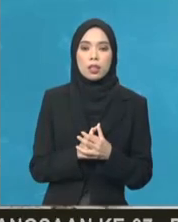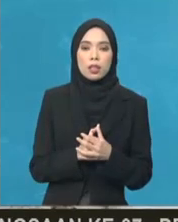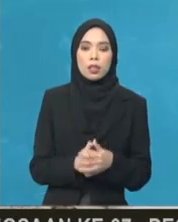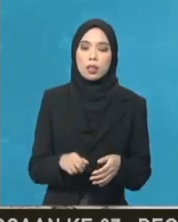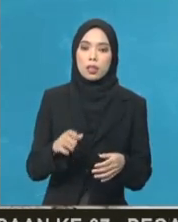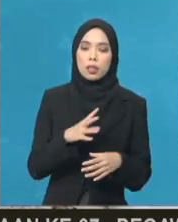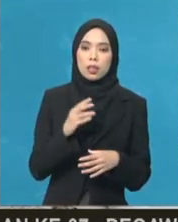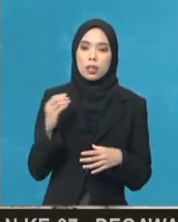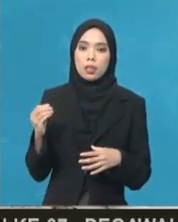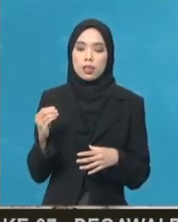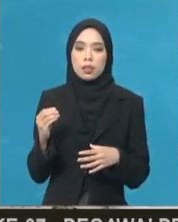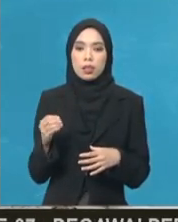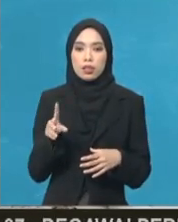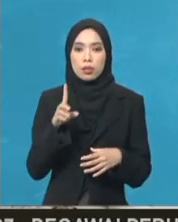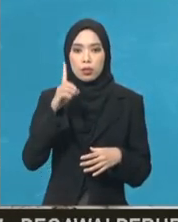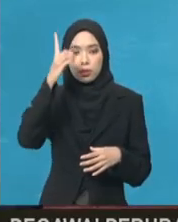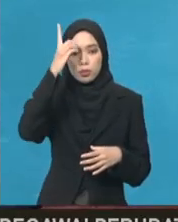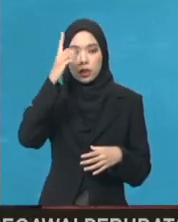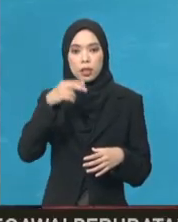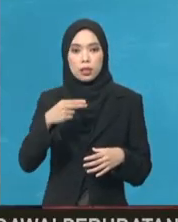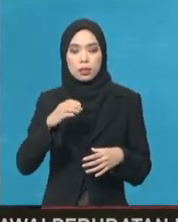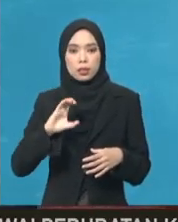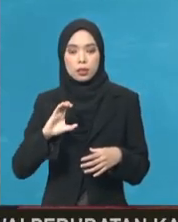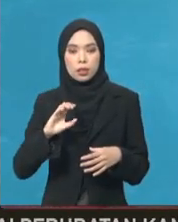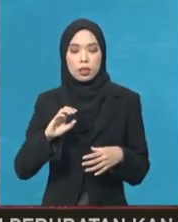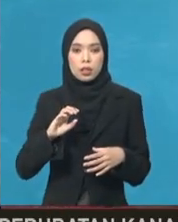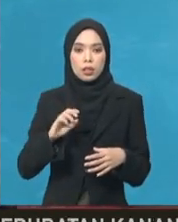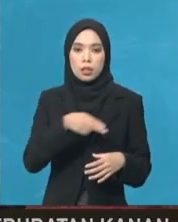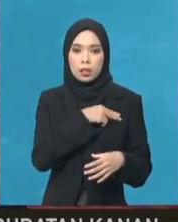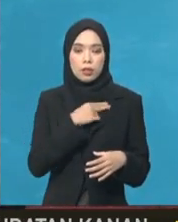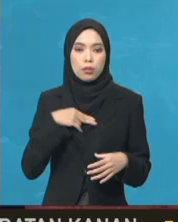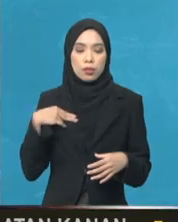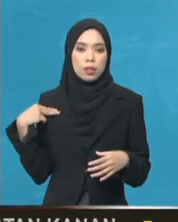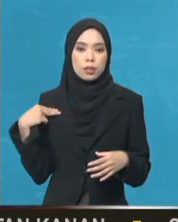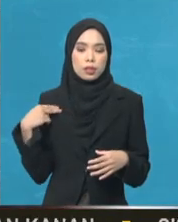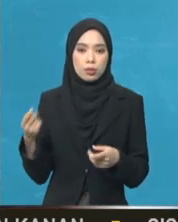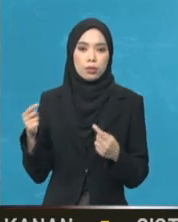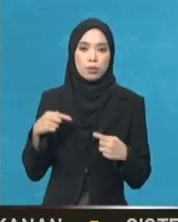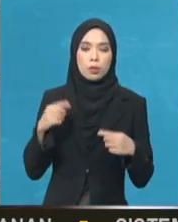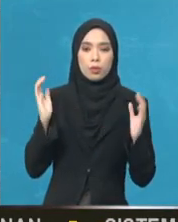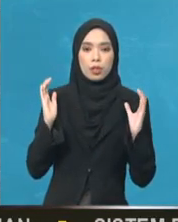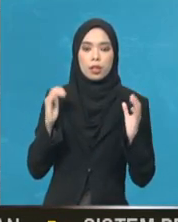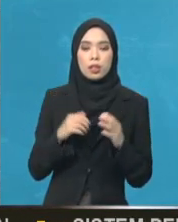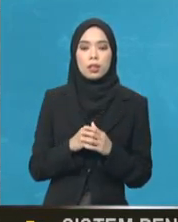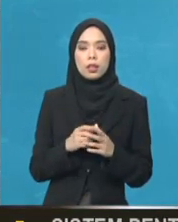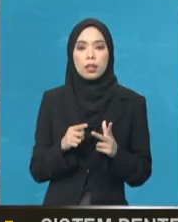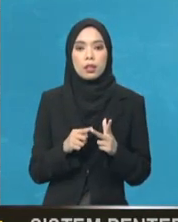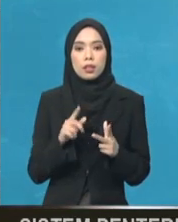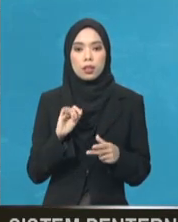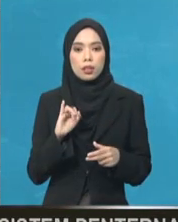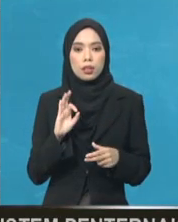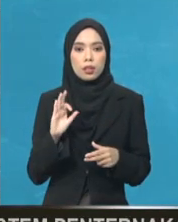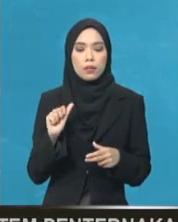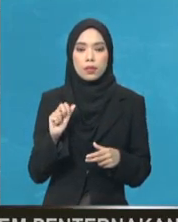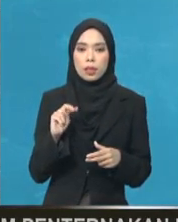sudjatmiko duta besar istimewa dan mutlak Republik Indonesia ke negara Brunei Darussalam dan pohon yang terutama Tiffany